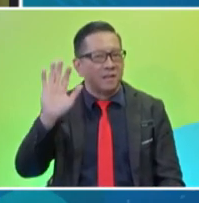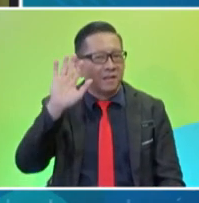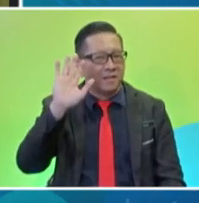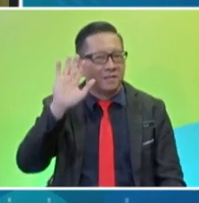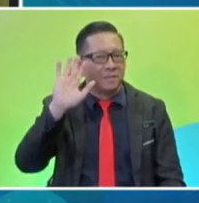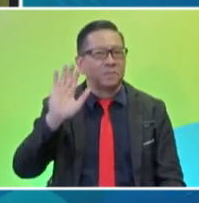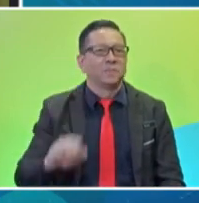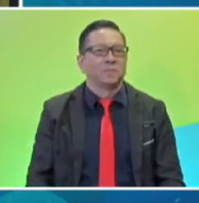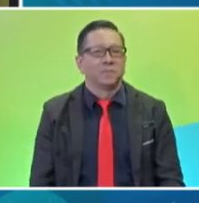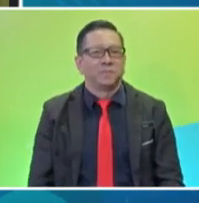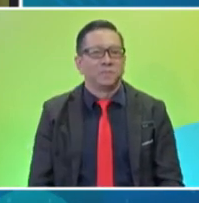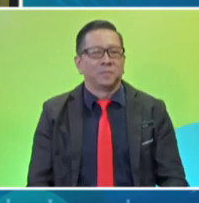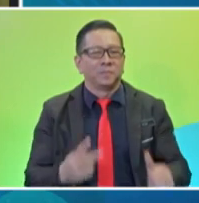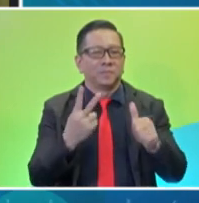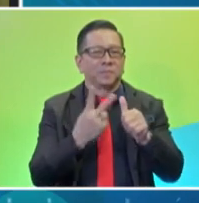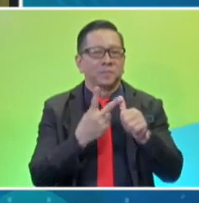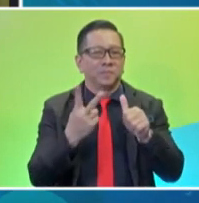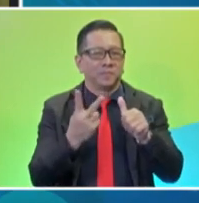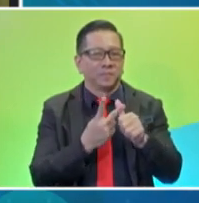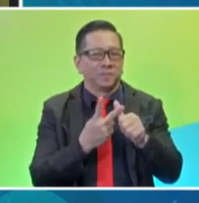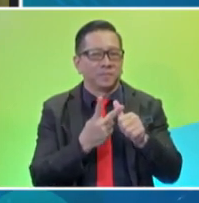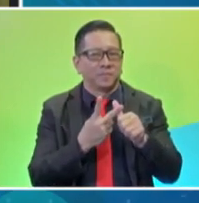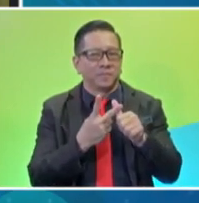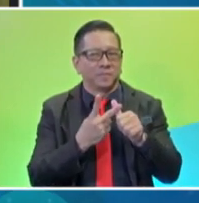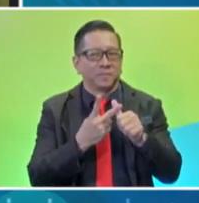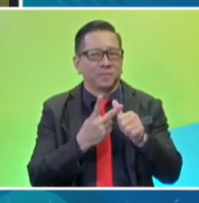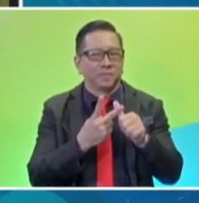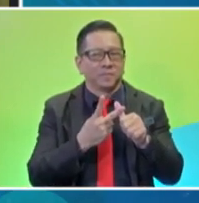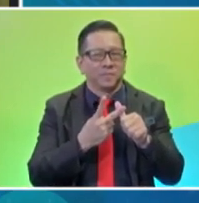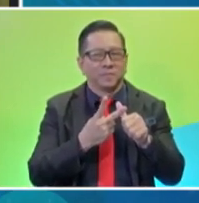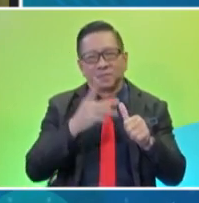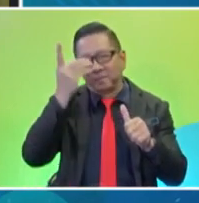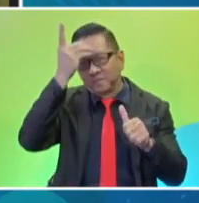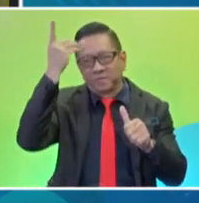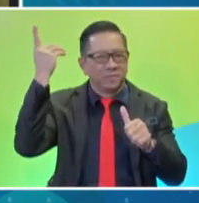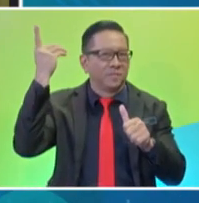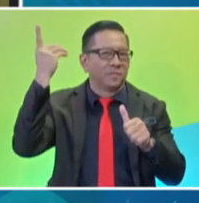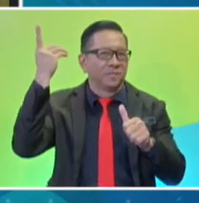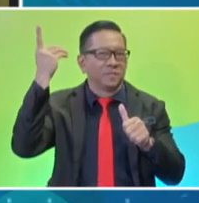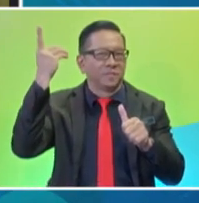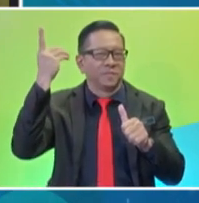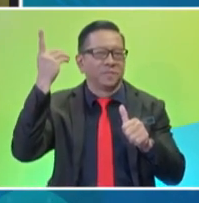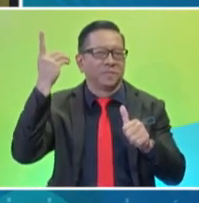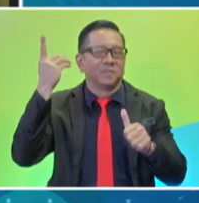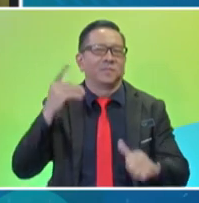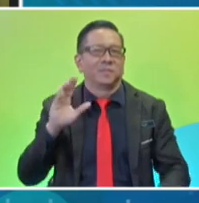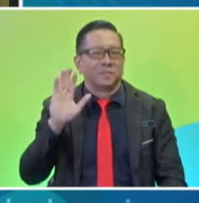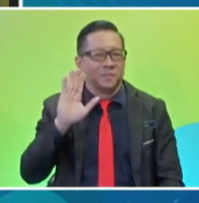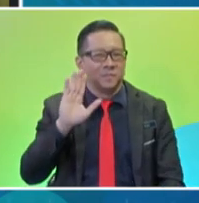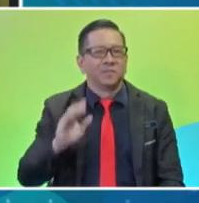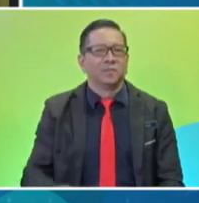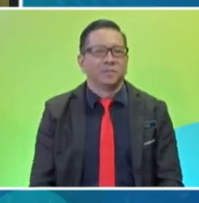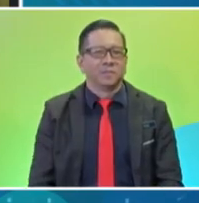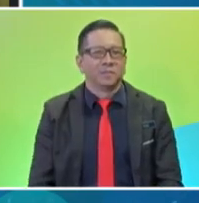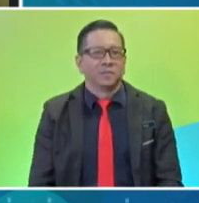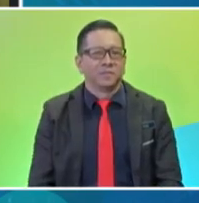yang kedua adik Daniel Mikael juga dari sk Kampung tungku dan